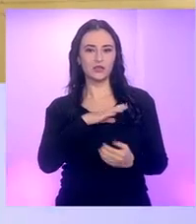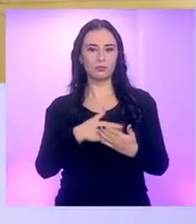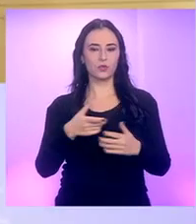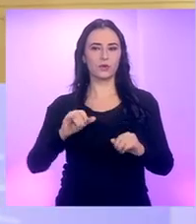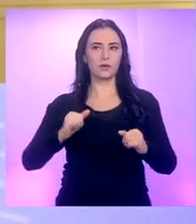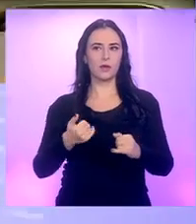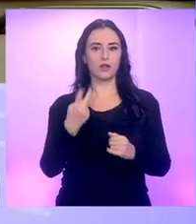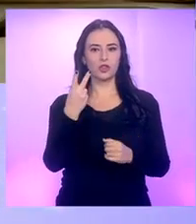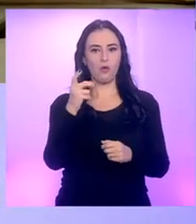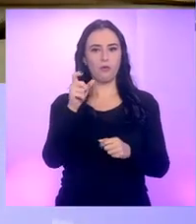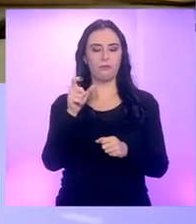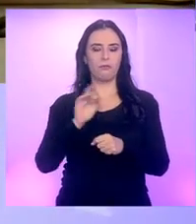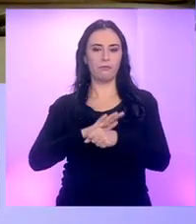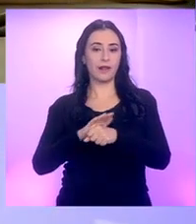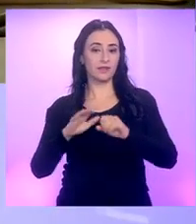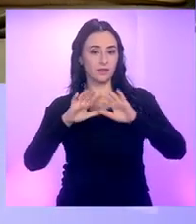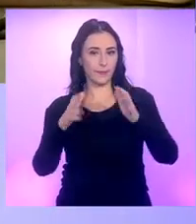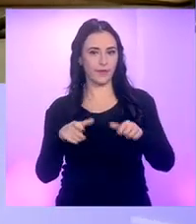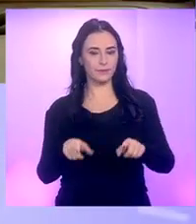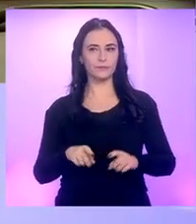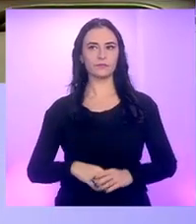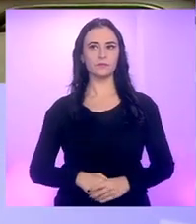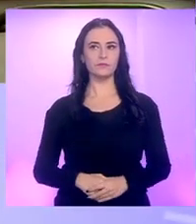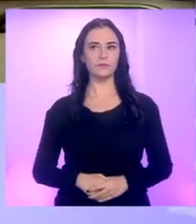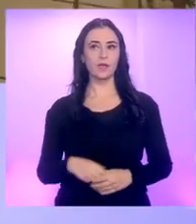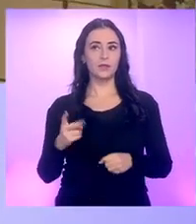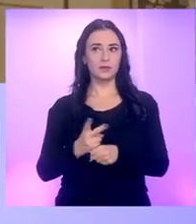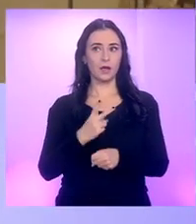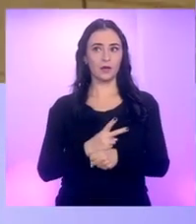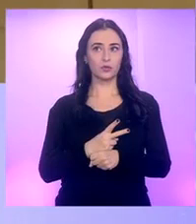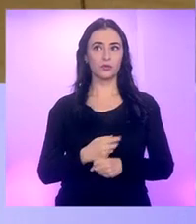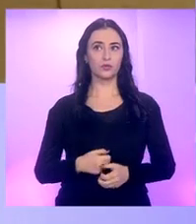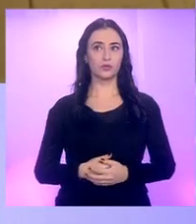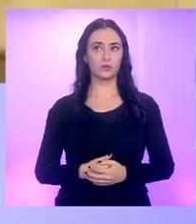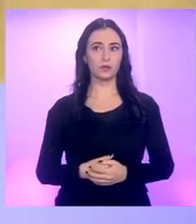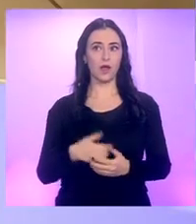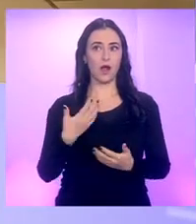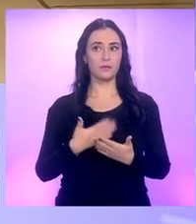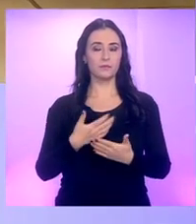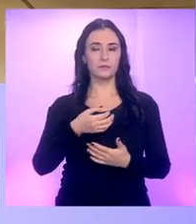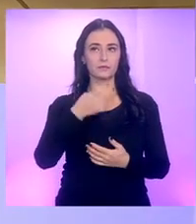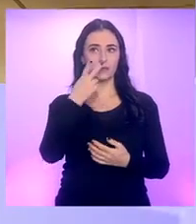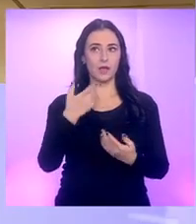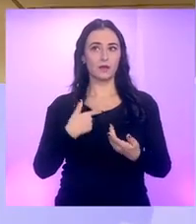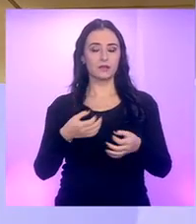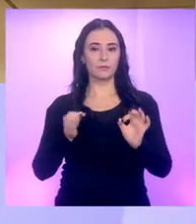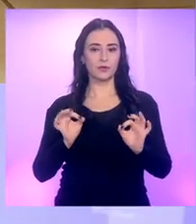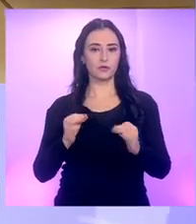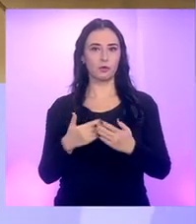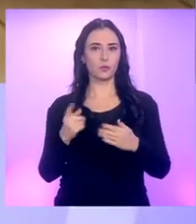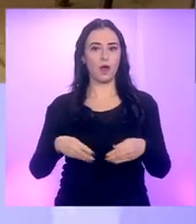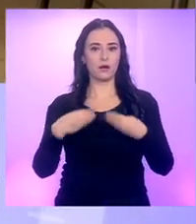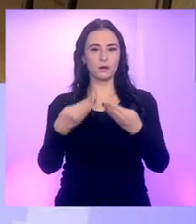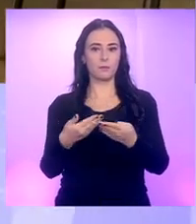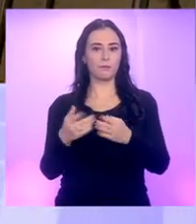pe timp de pandemie. Au reușit să păcălească statul și agențiile care se ocupau de aceste